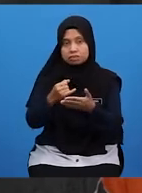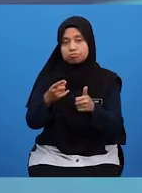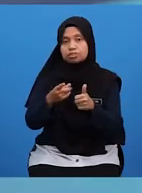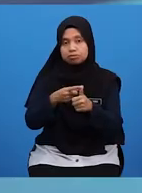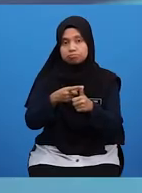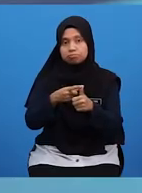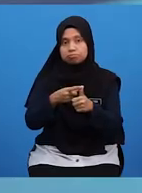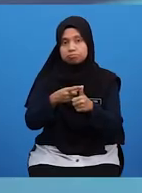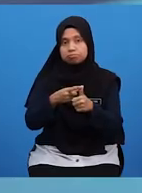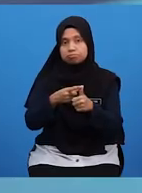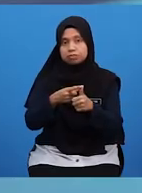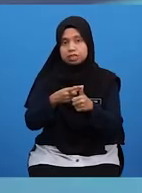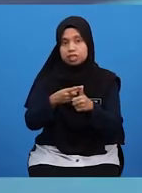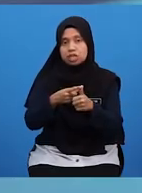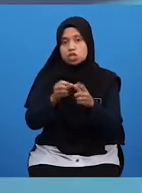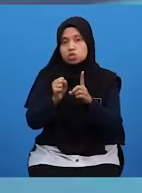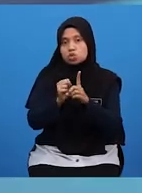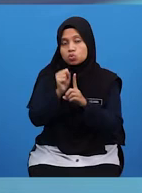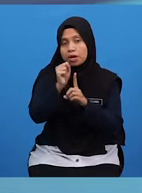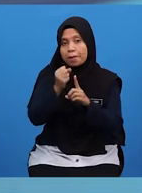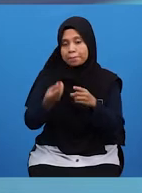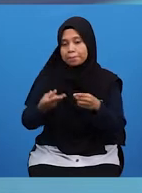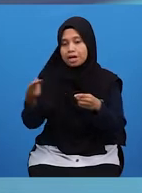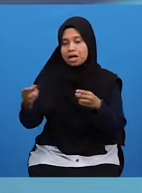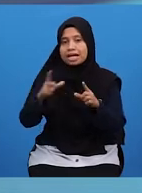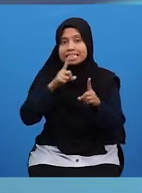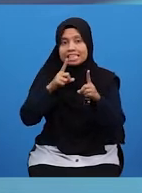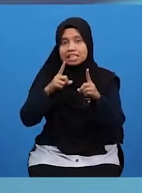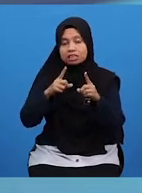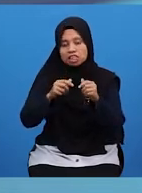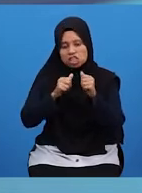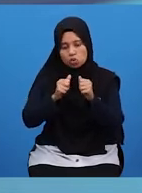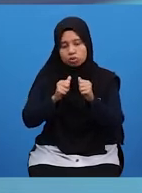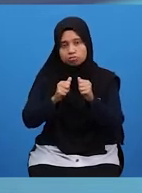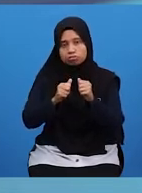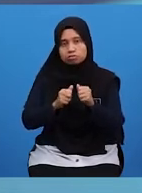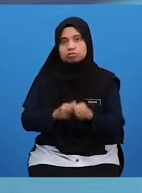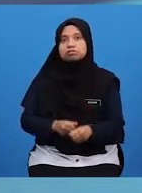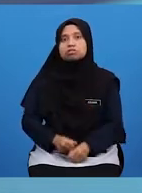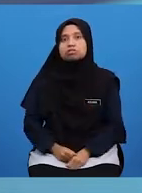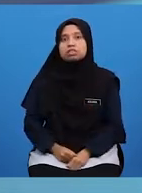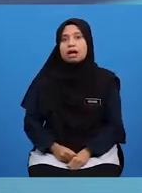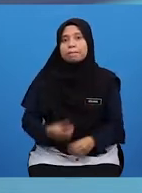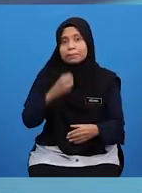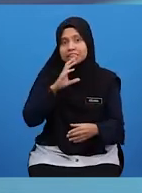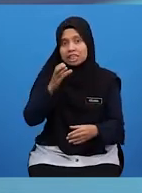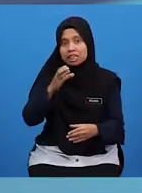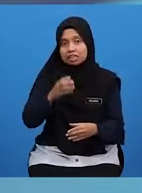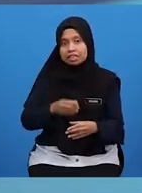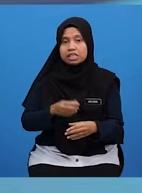pertama ialah menyukat bahan lilin mengikut kuantiti. Kedua, mencairkan bahan